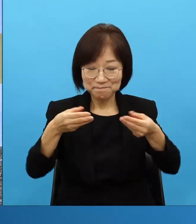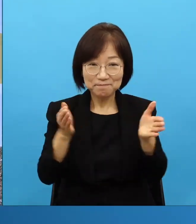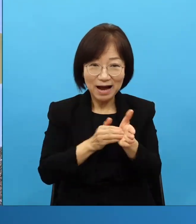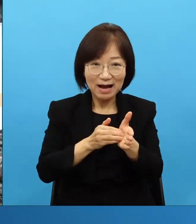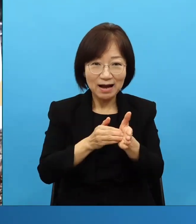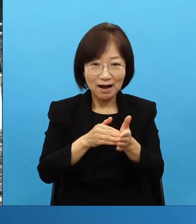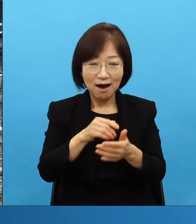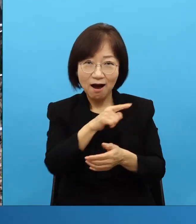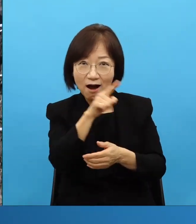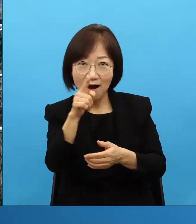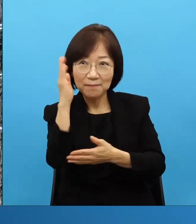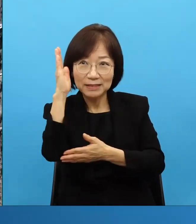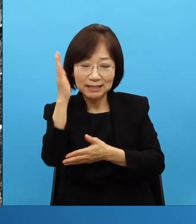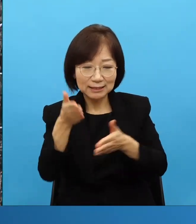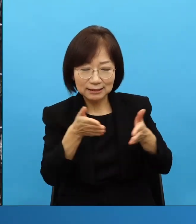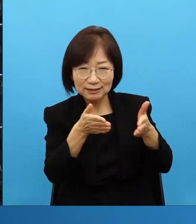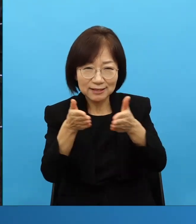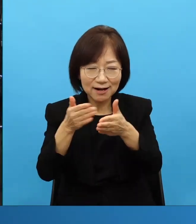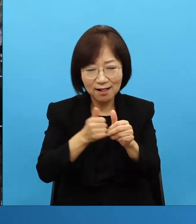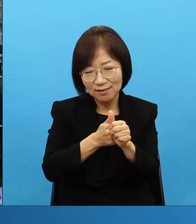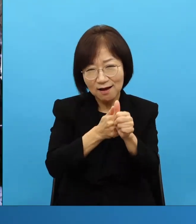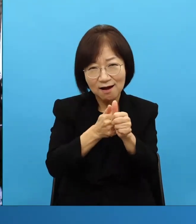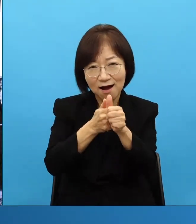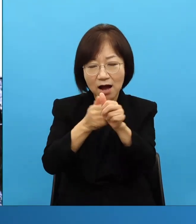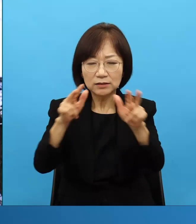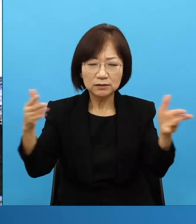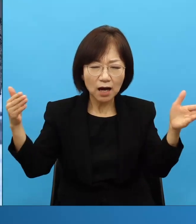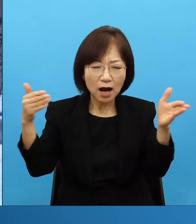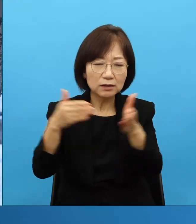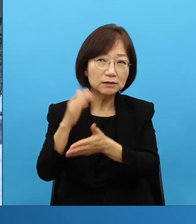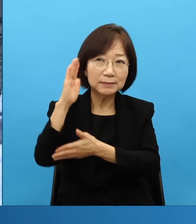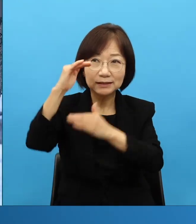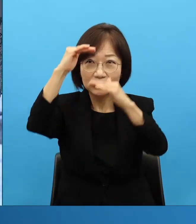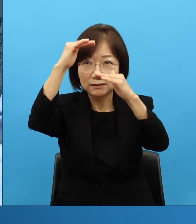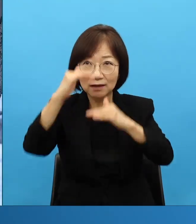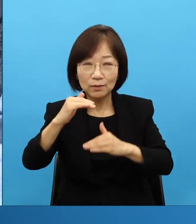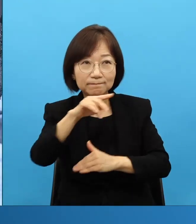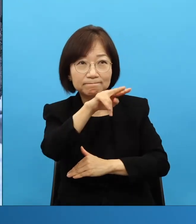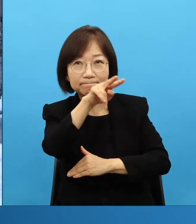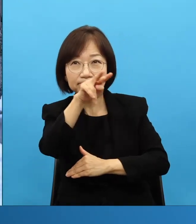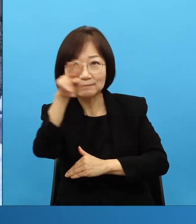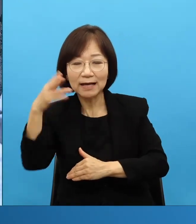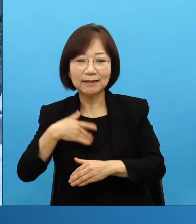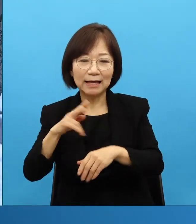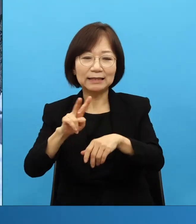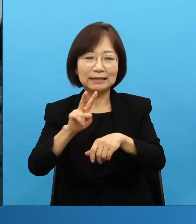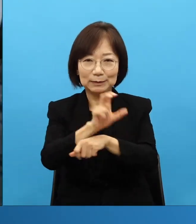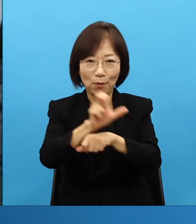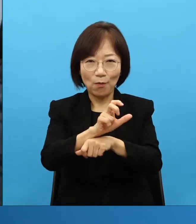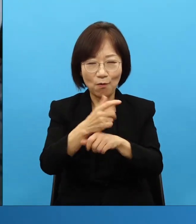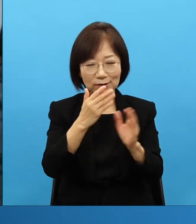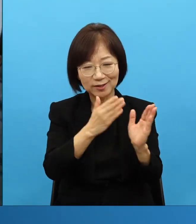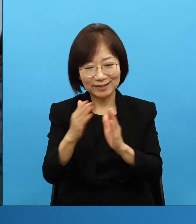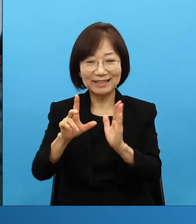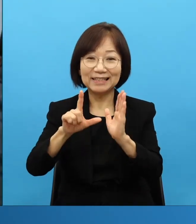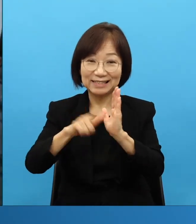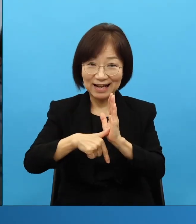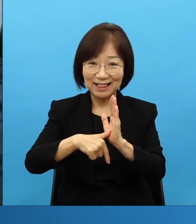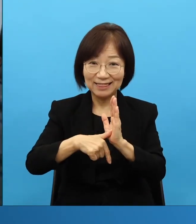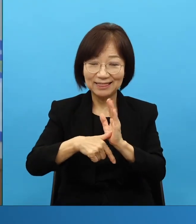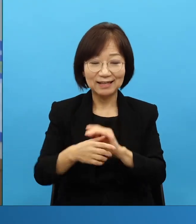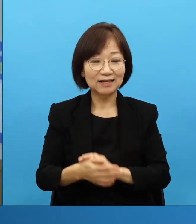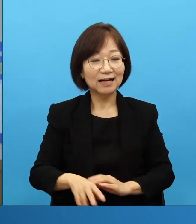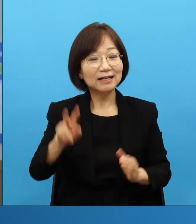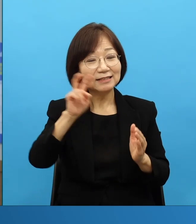로드를 걸으며 지금까지 랩넌트들에게 선포된 말씀 흐름을 보고 나의 25를 정리하는 시간이었습니다. 메시지 전 찬양